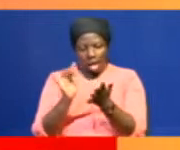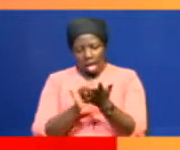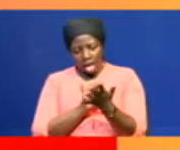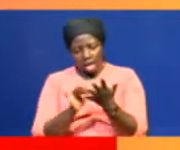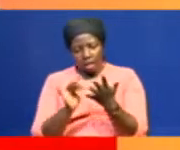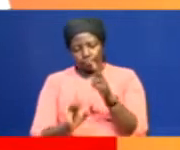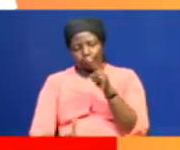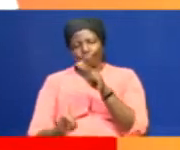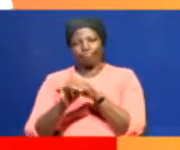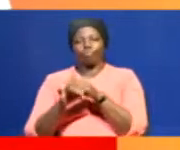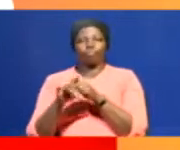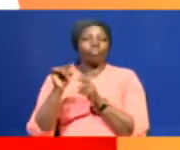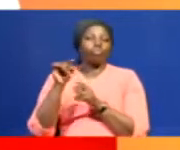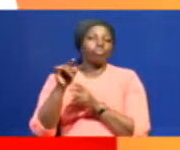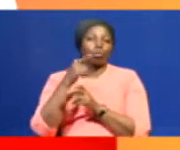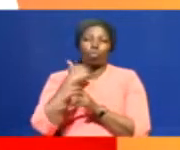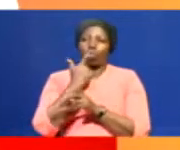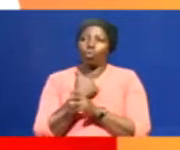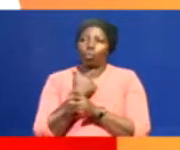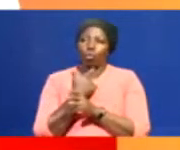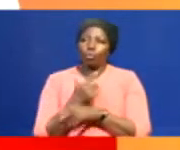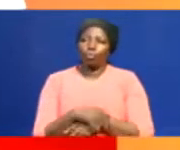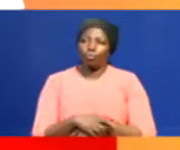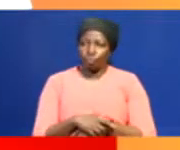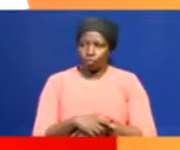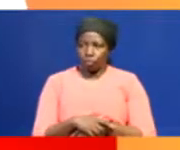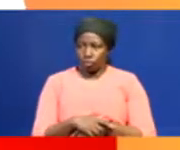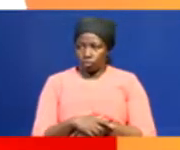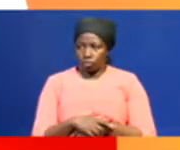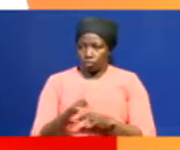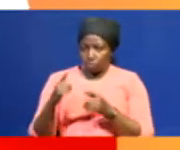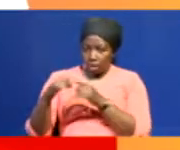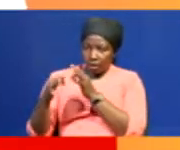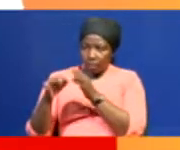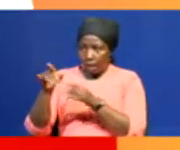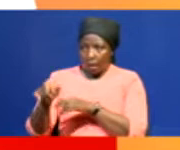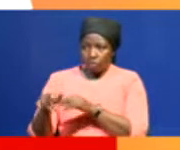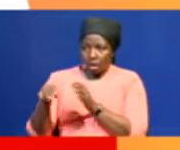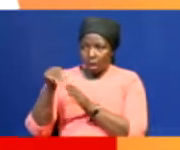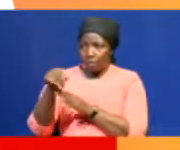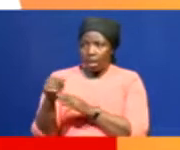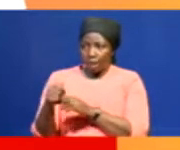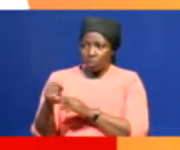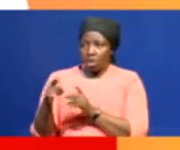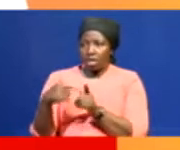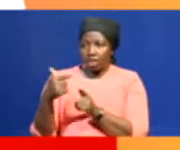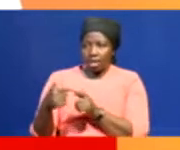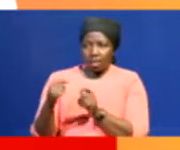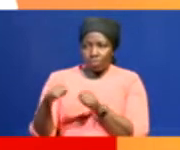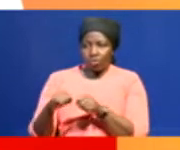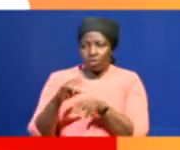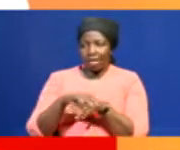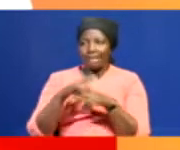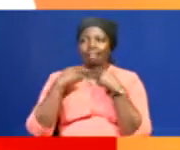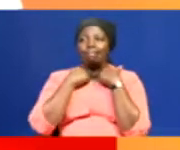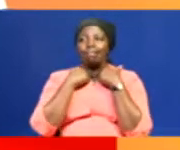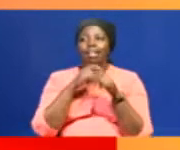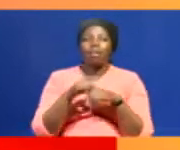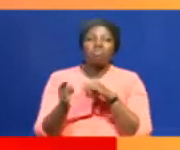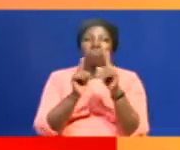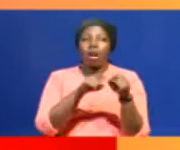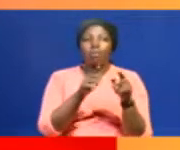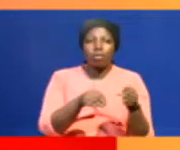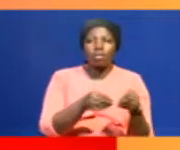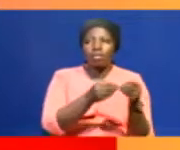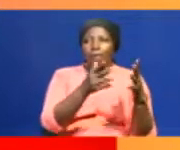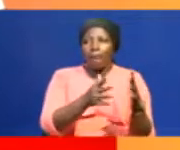kama uko na number plate bado inasoma the supplier. Haisomi jina lake kabisa. So unagwama, unashindwa ni nani. Supplier nayo ukienda hata receipt